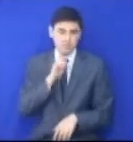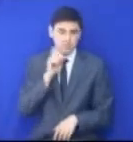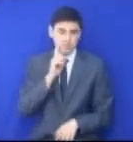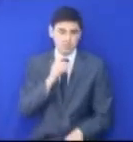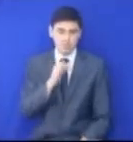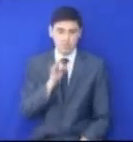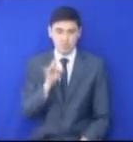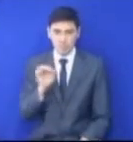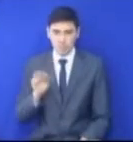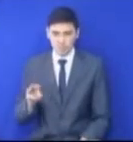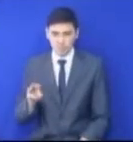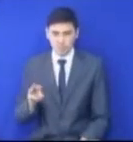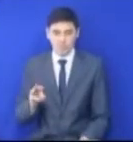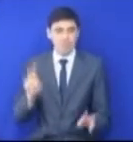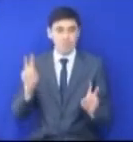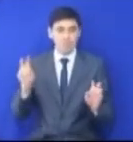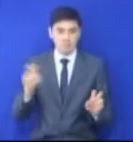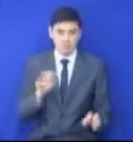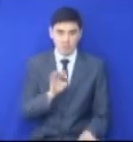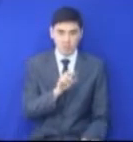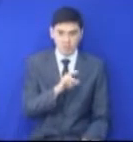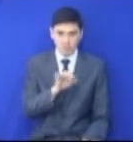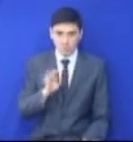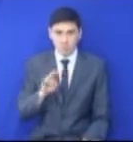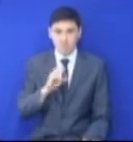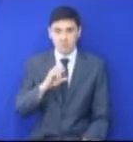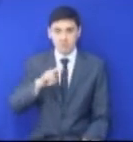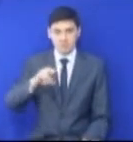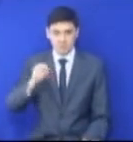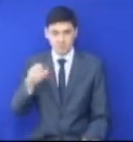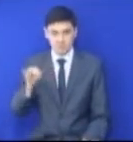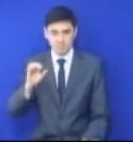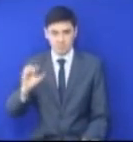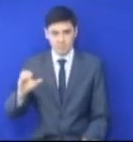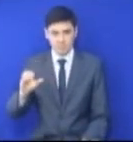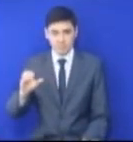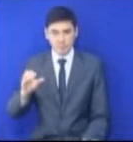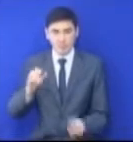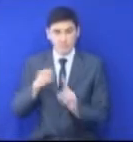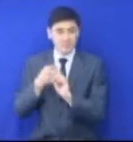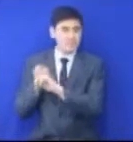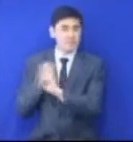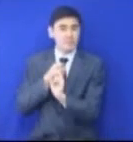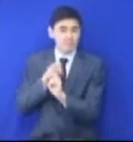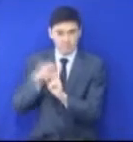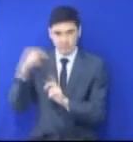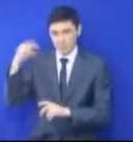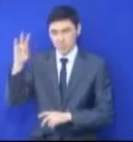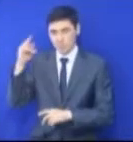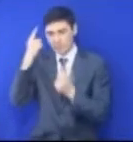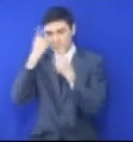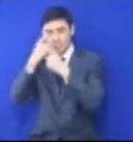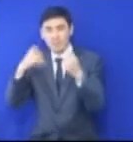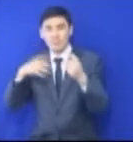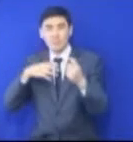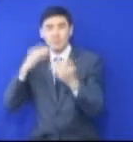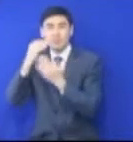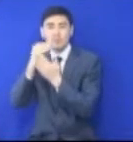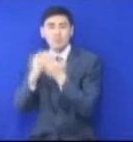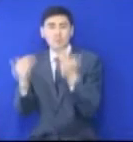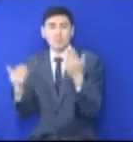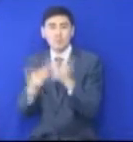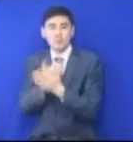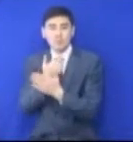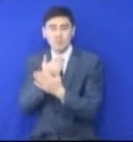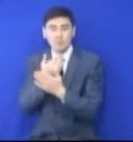молодежный форум Open Space, посвященный годовщине выхода программной статьи президента «Взгляд в будущее. Модернизация общественного сознания». В рамках